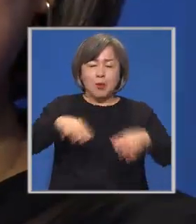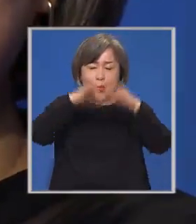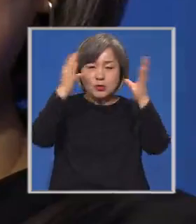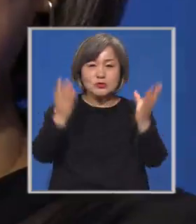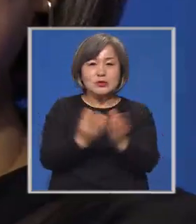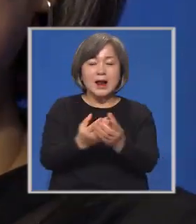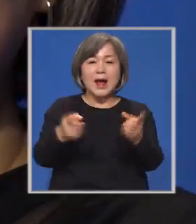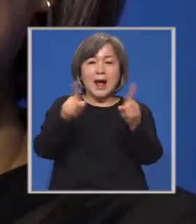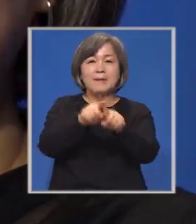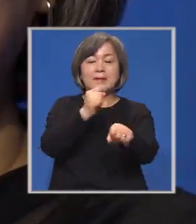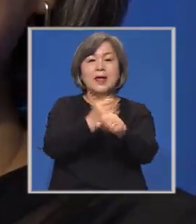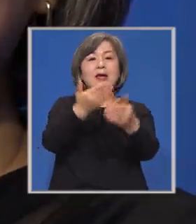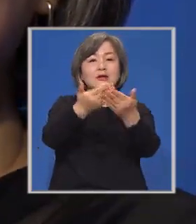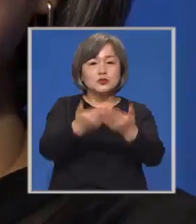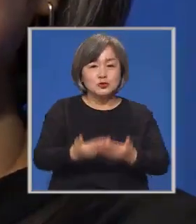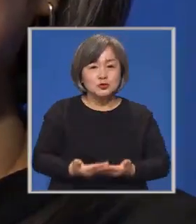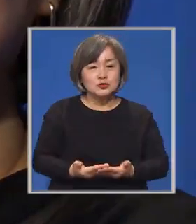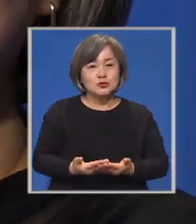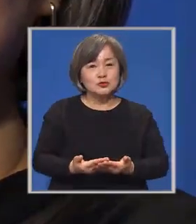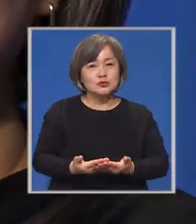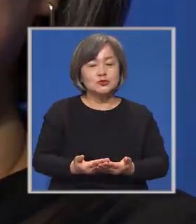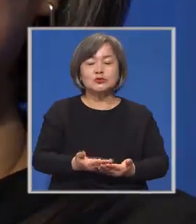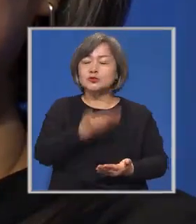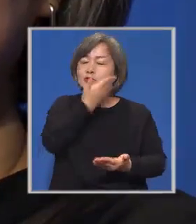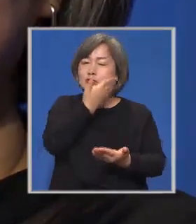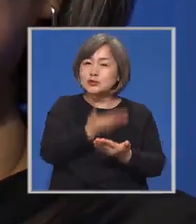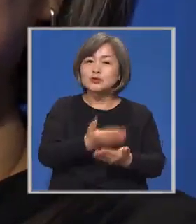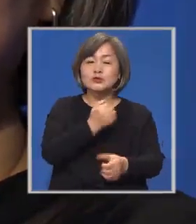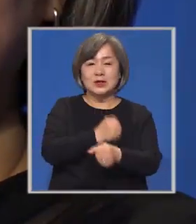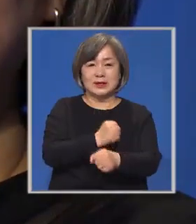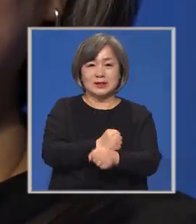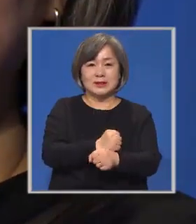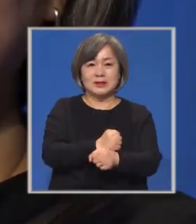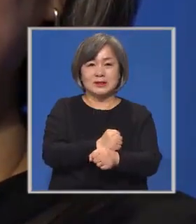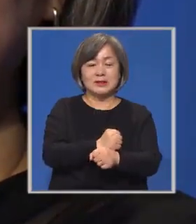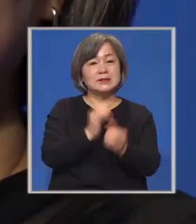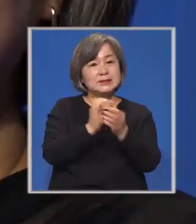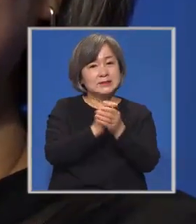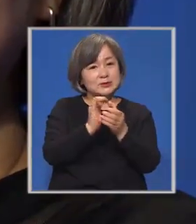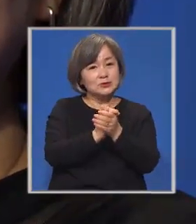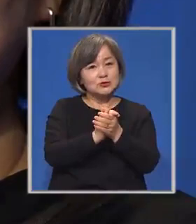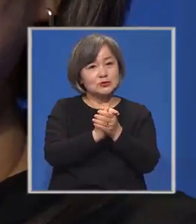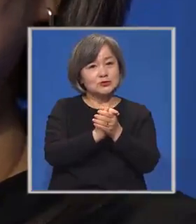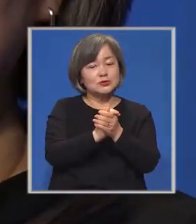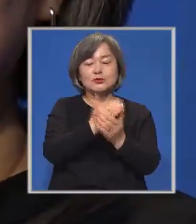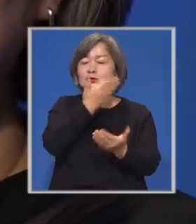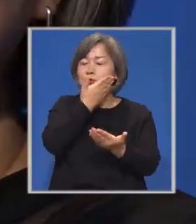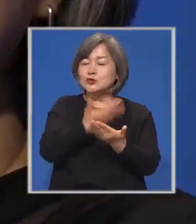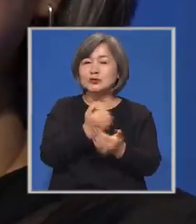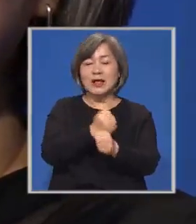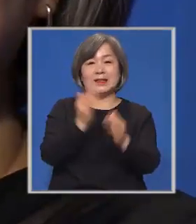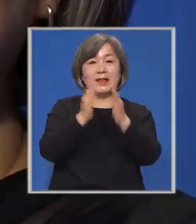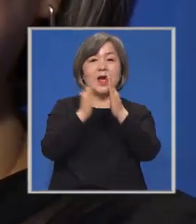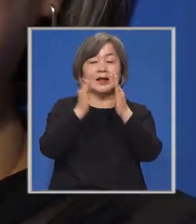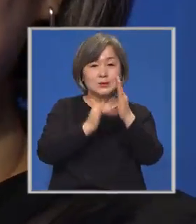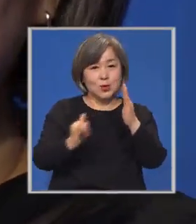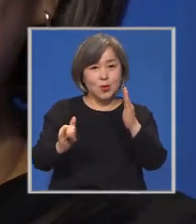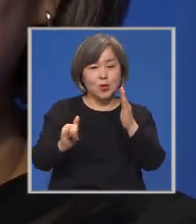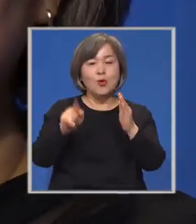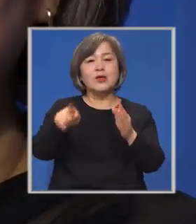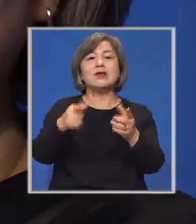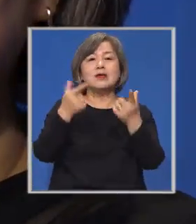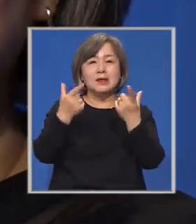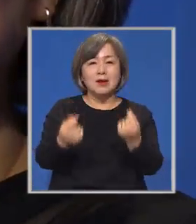희노애락을 같이 해준 소중한 친구, 소중한